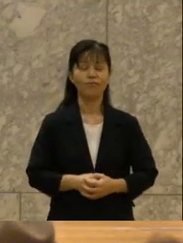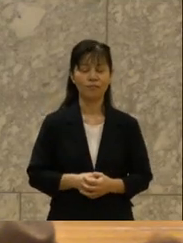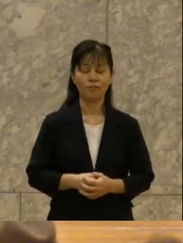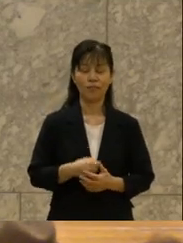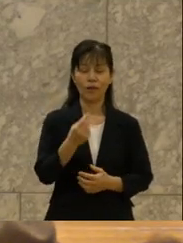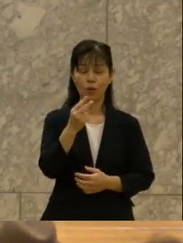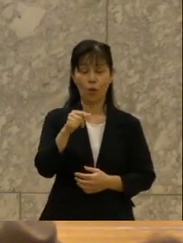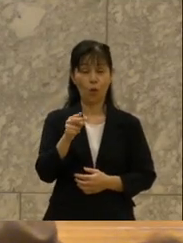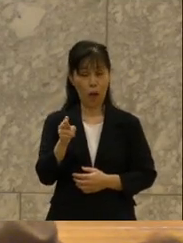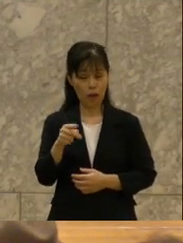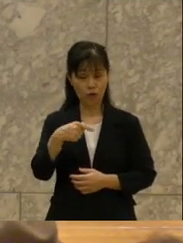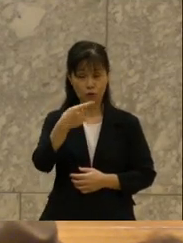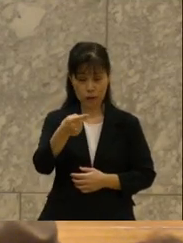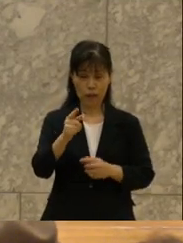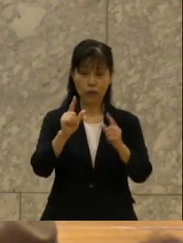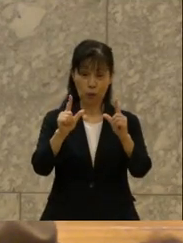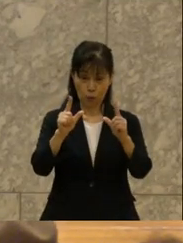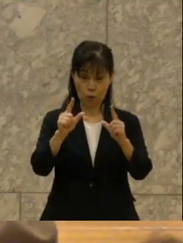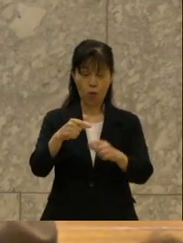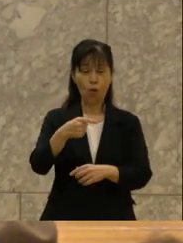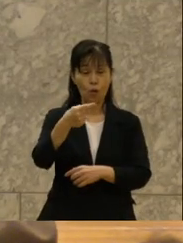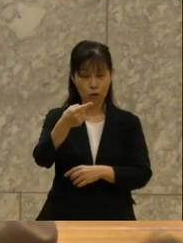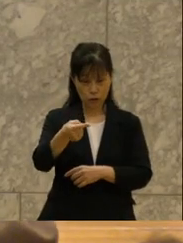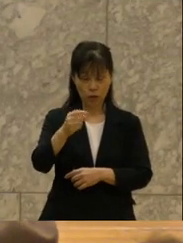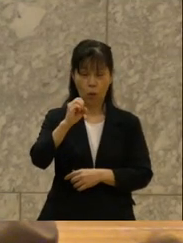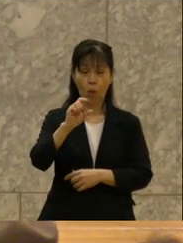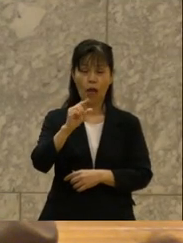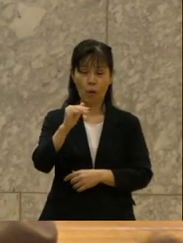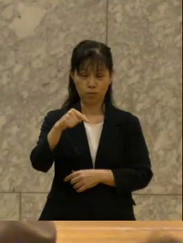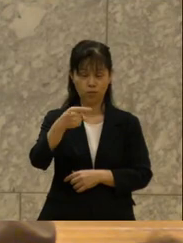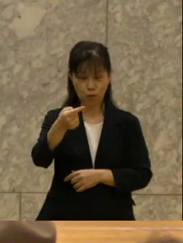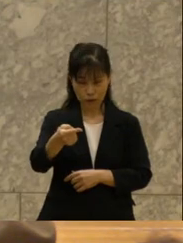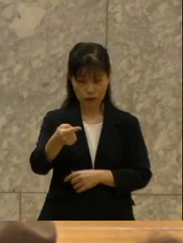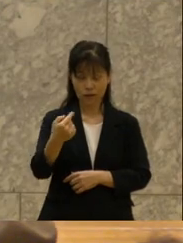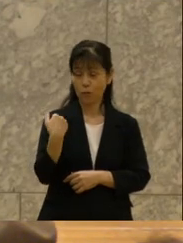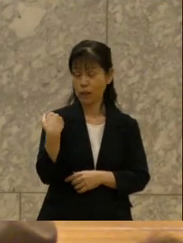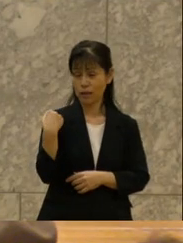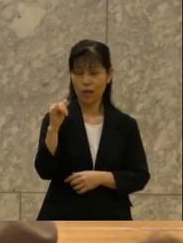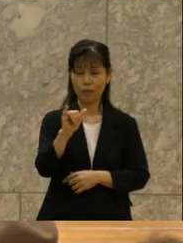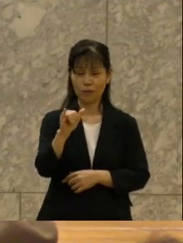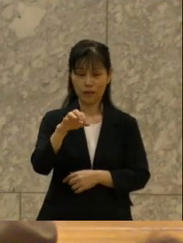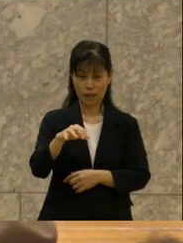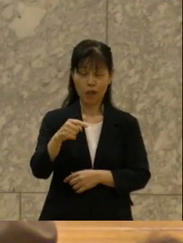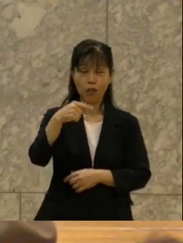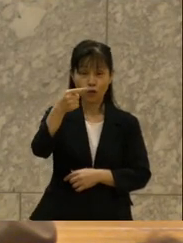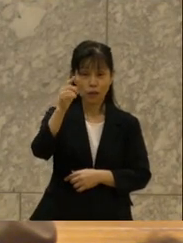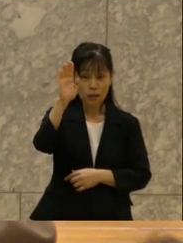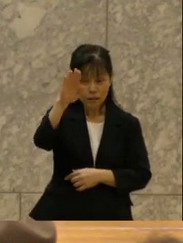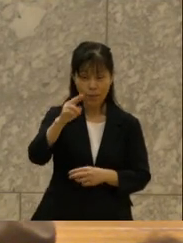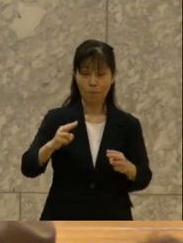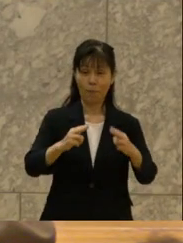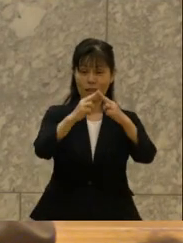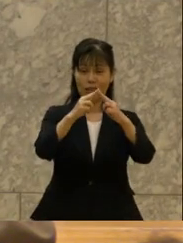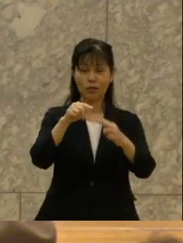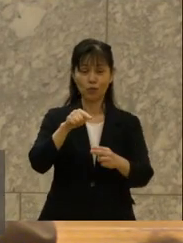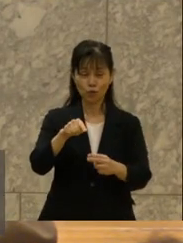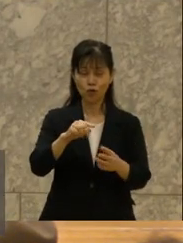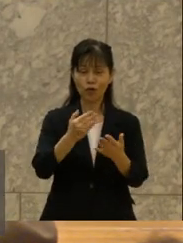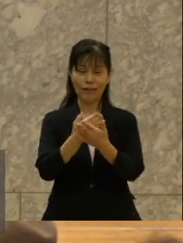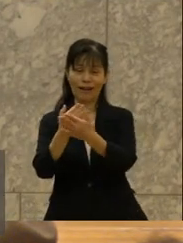同波でそしてその後東京があってオレゴンで今回があってパリっていう変化を